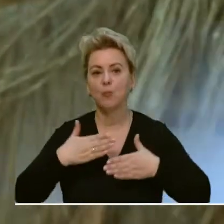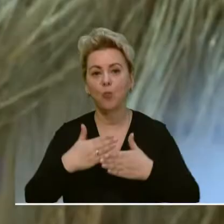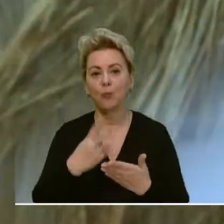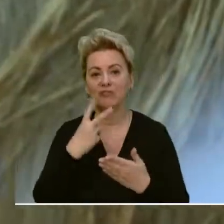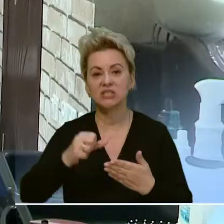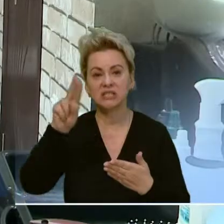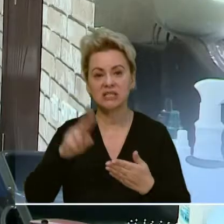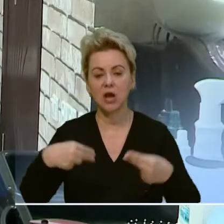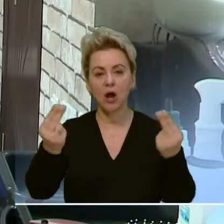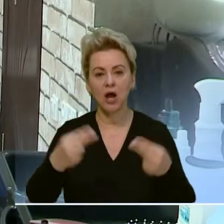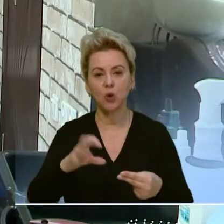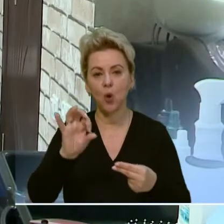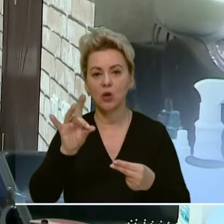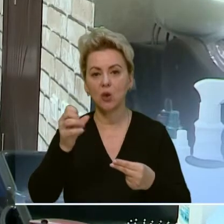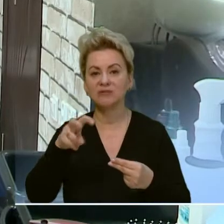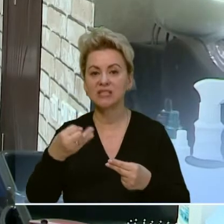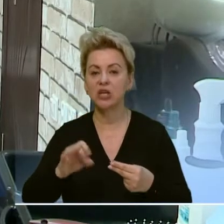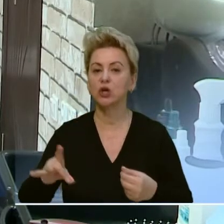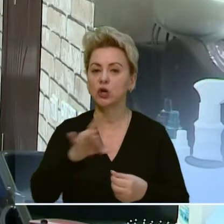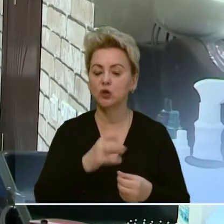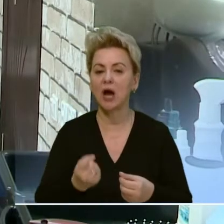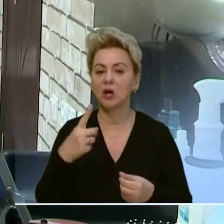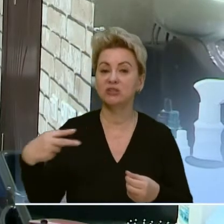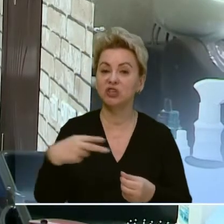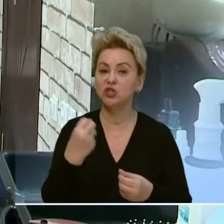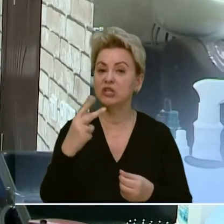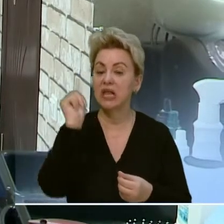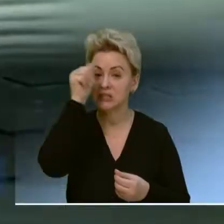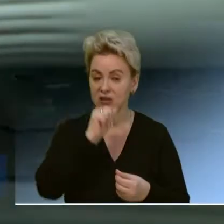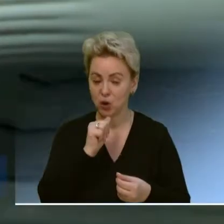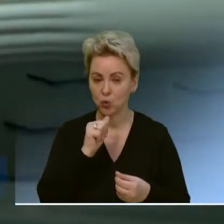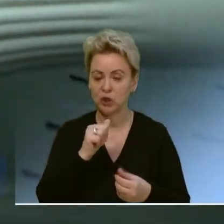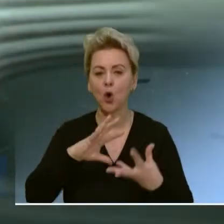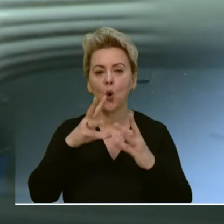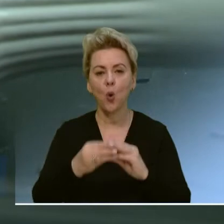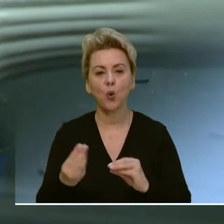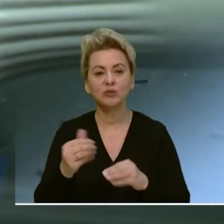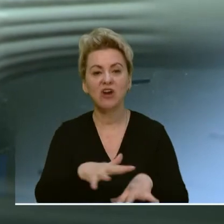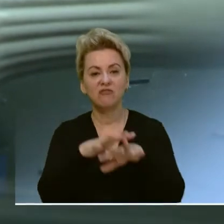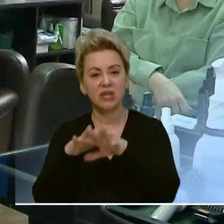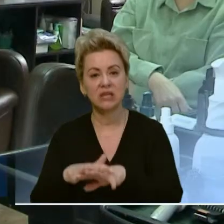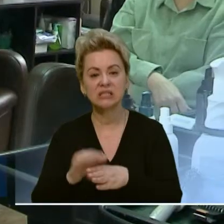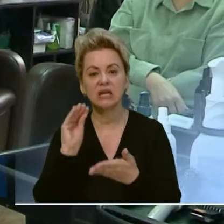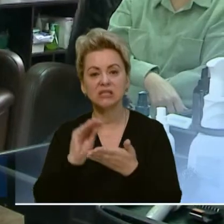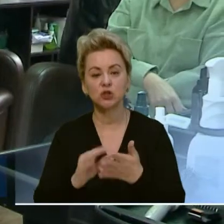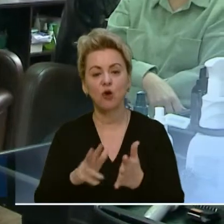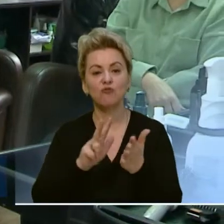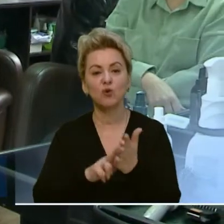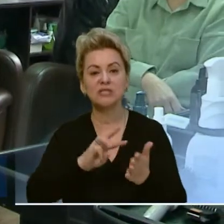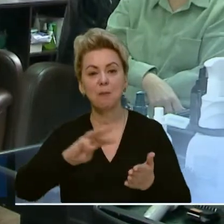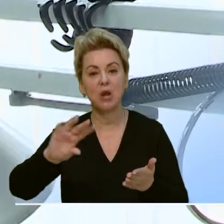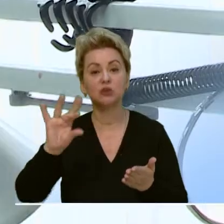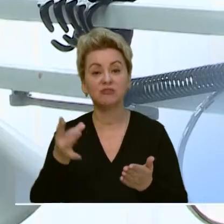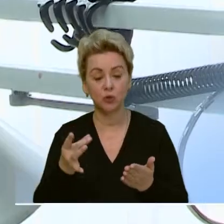в виде социального контракта в Орловском районе оказывается с 2013 года. Общая сумма финансирования составила 8